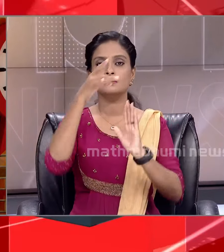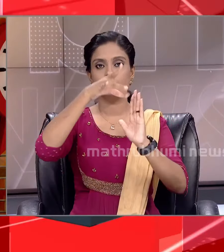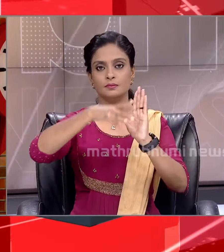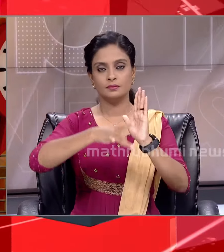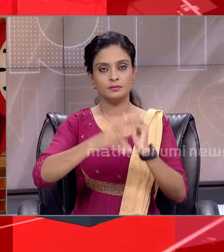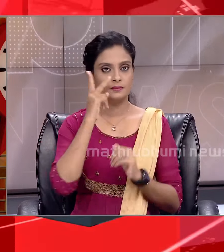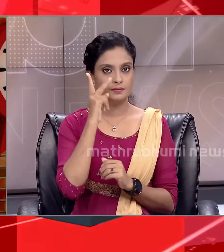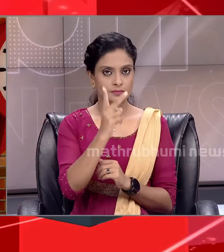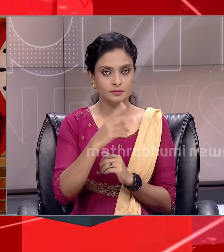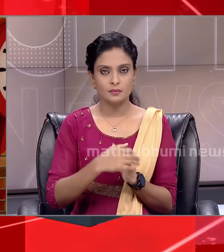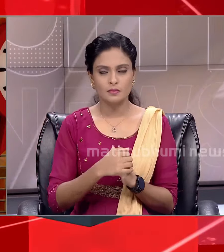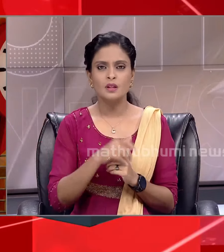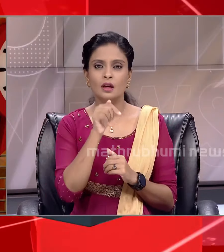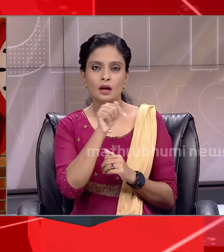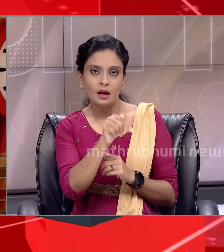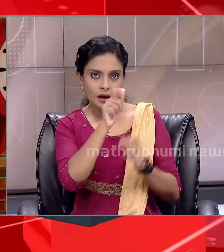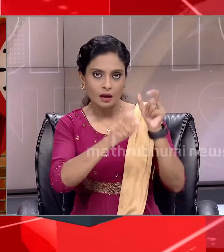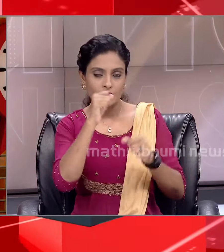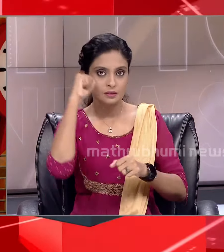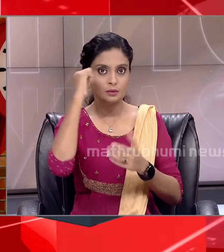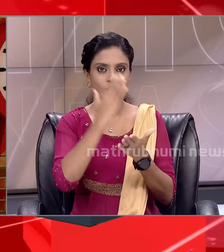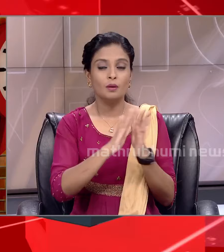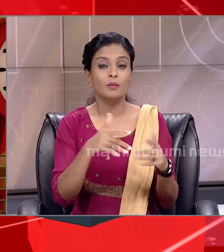നൽകും. ജെയ്ൻ, എങ്ങനെയാണ് ഈ അനുനയ നീക്കം ഫലം കണ്ടത്?